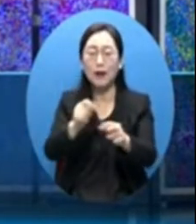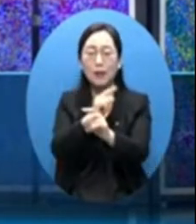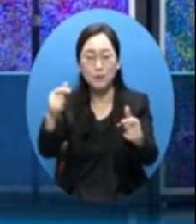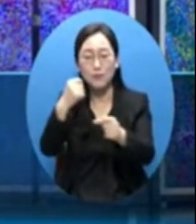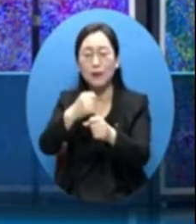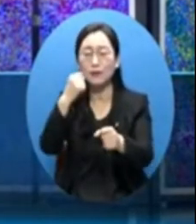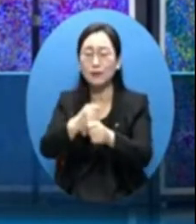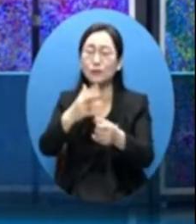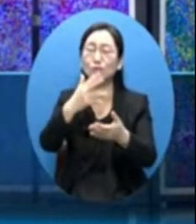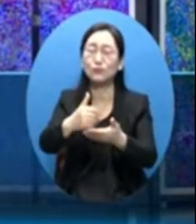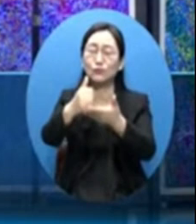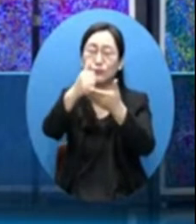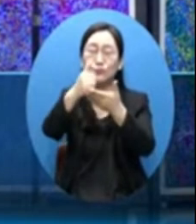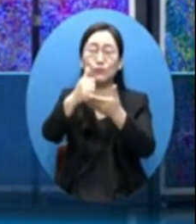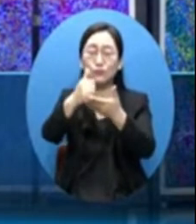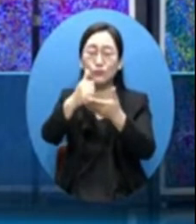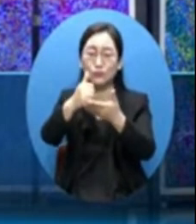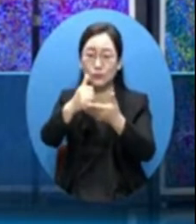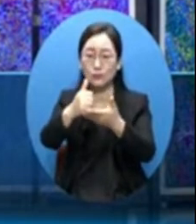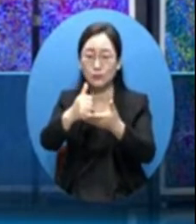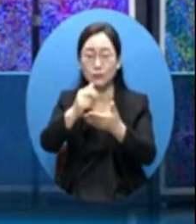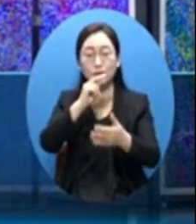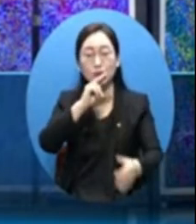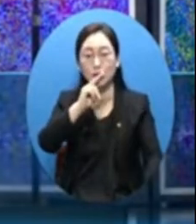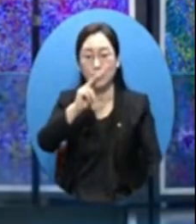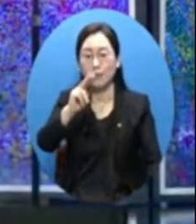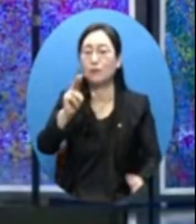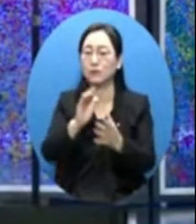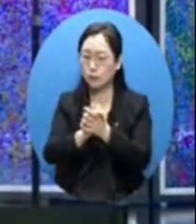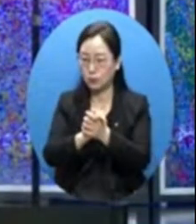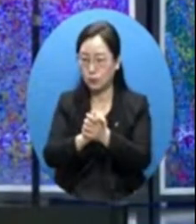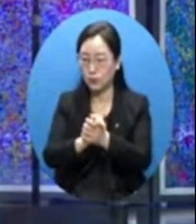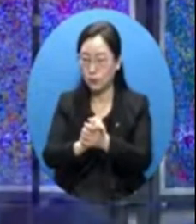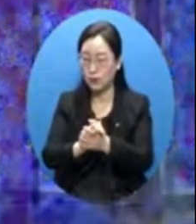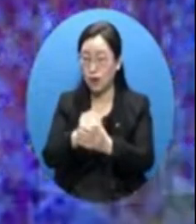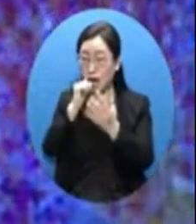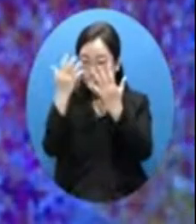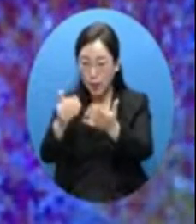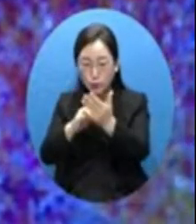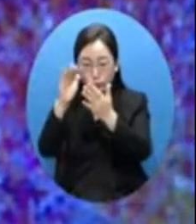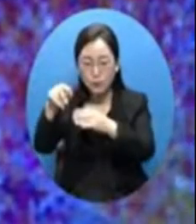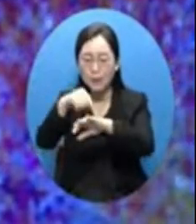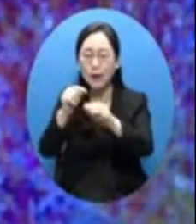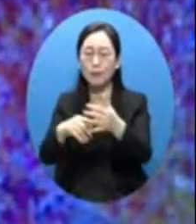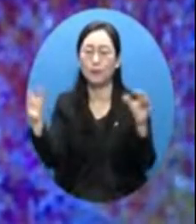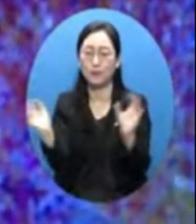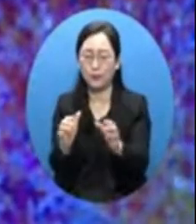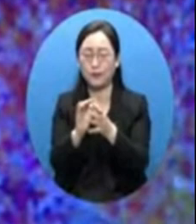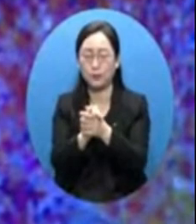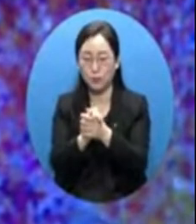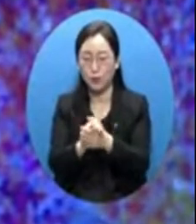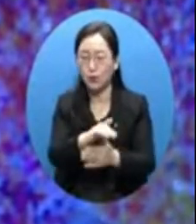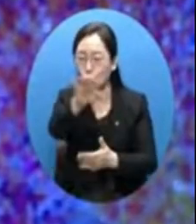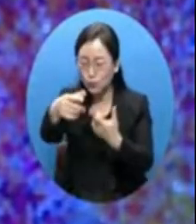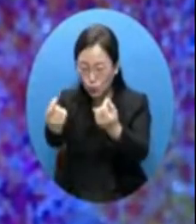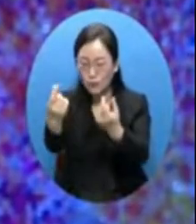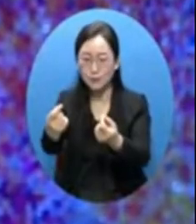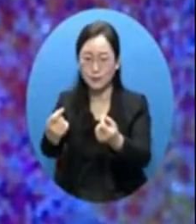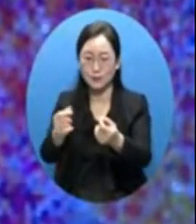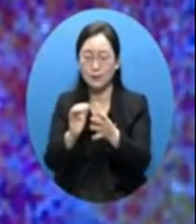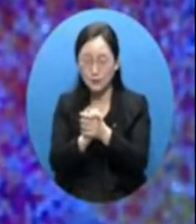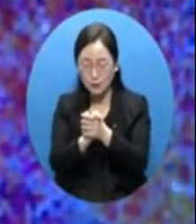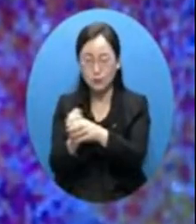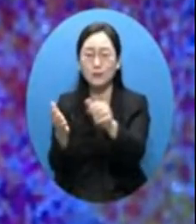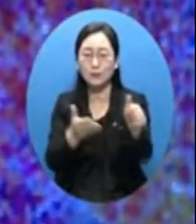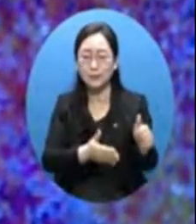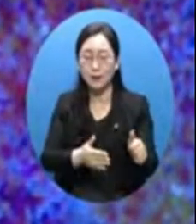지으신 이시요. 저들이 감옥에서 나왔을 때 함께 다 모여서 기도했습니다. 우리는 모이면 기도해야 되는 것입니다.